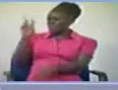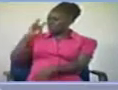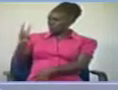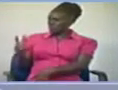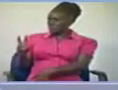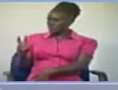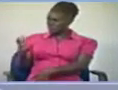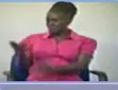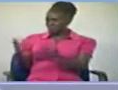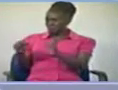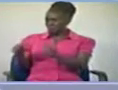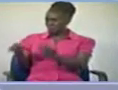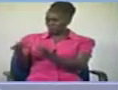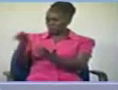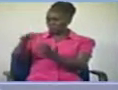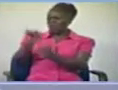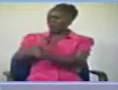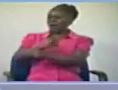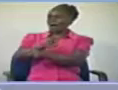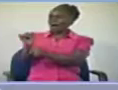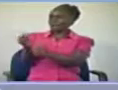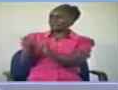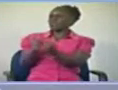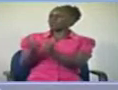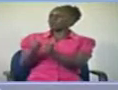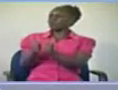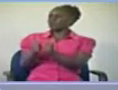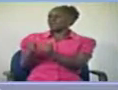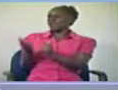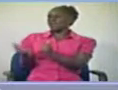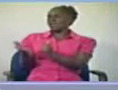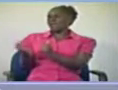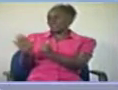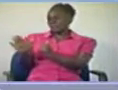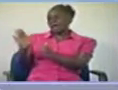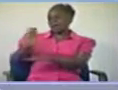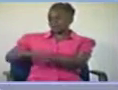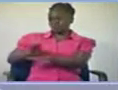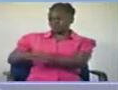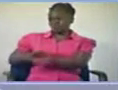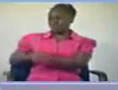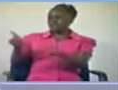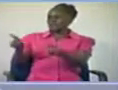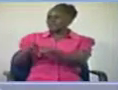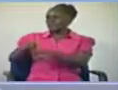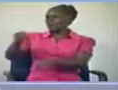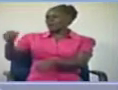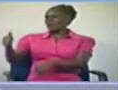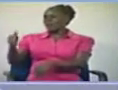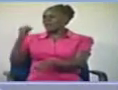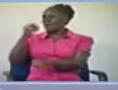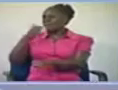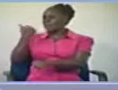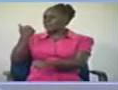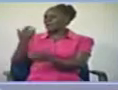hii mambo ya arts na sports. Hapo wanafanya vizuri. Na pia kuna wengine ambao wanafanya vizuri